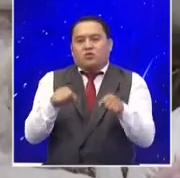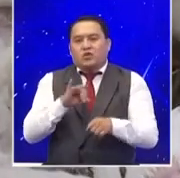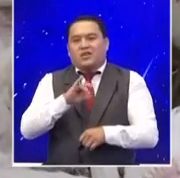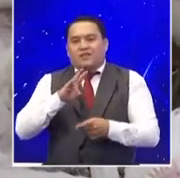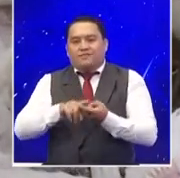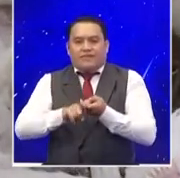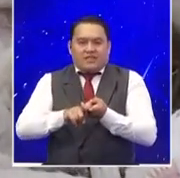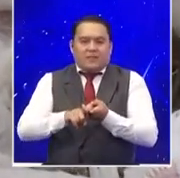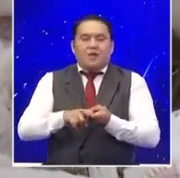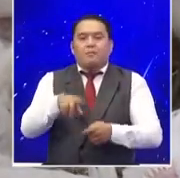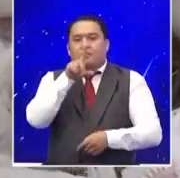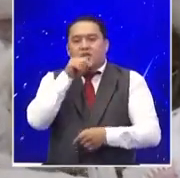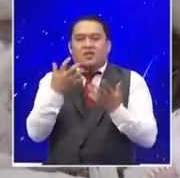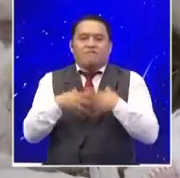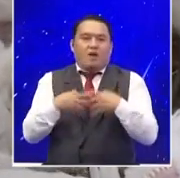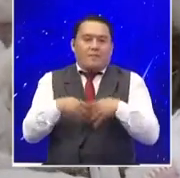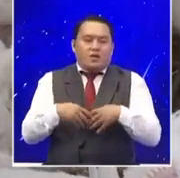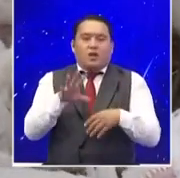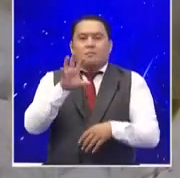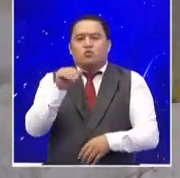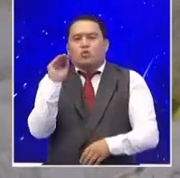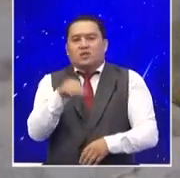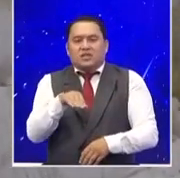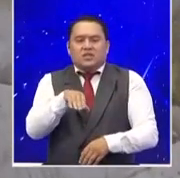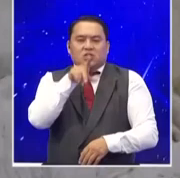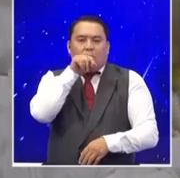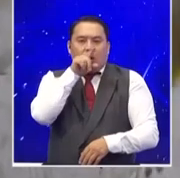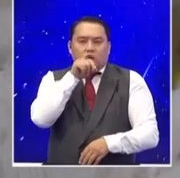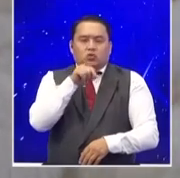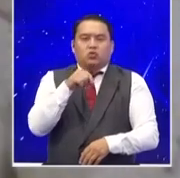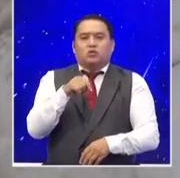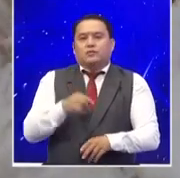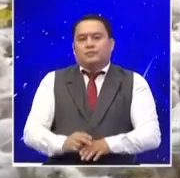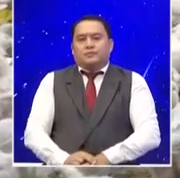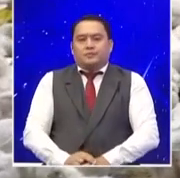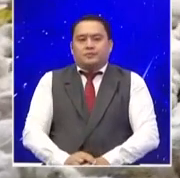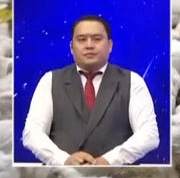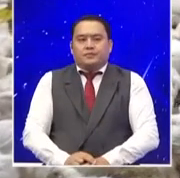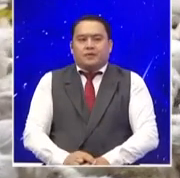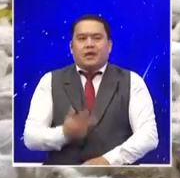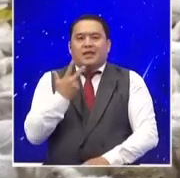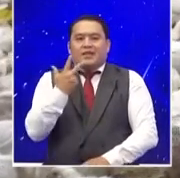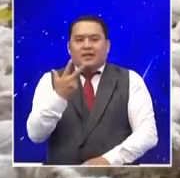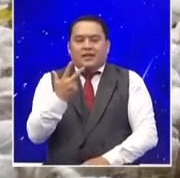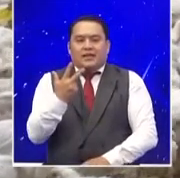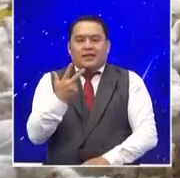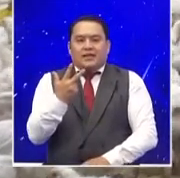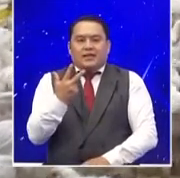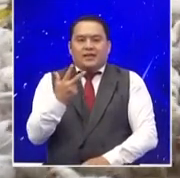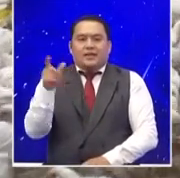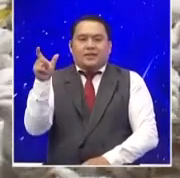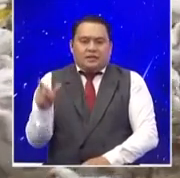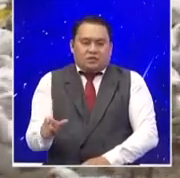инфекции. Сейчас на птицефабрике содержится 500 тысяч бройлеров шотландской селекции. Три птицевода